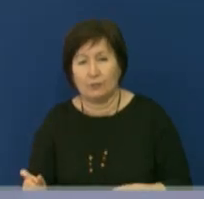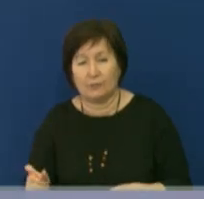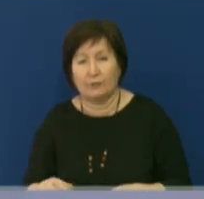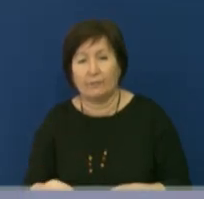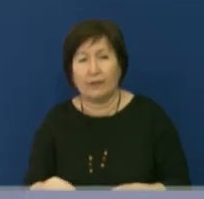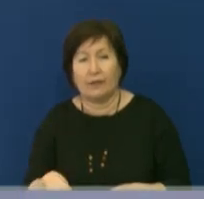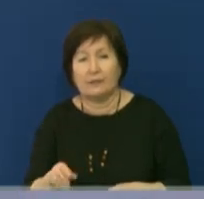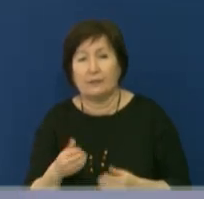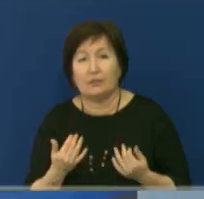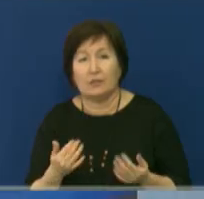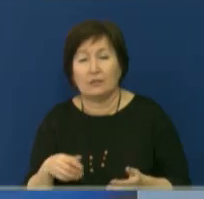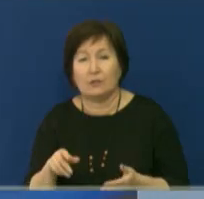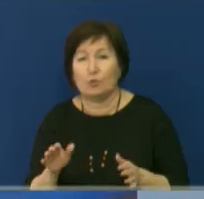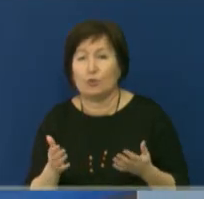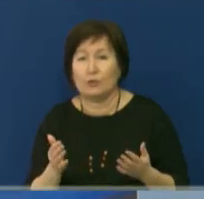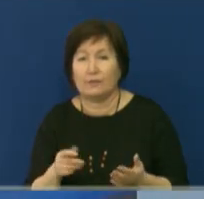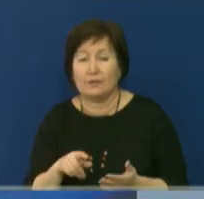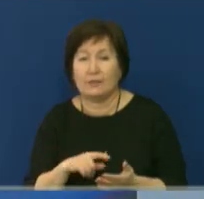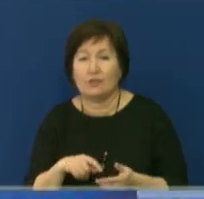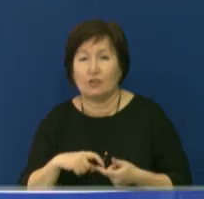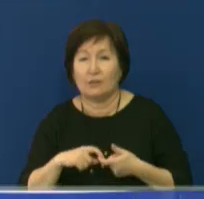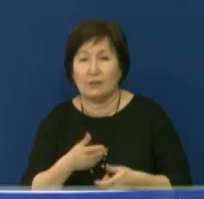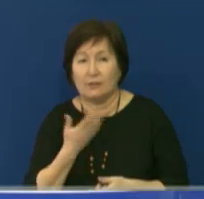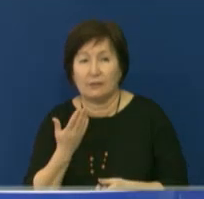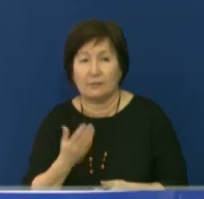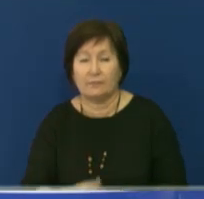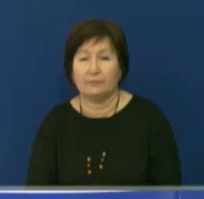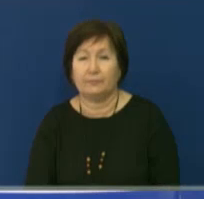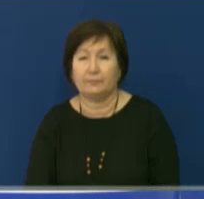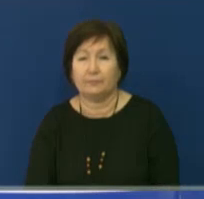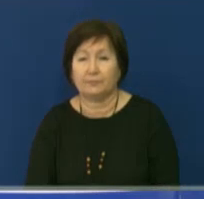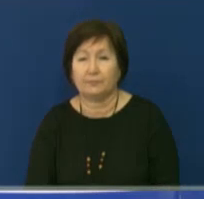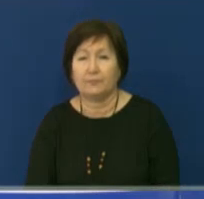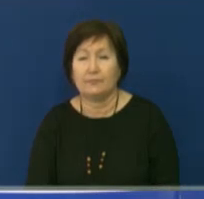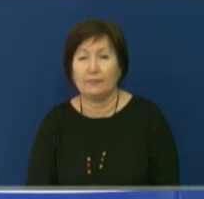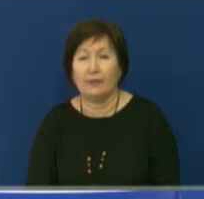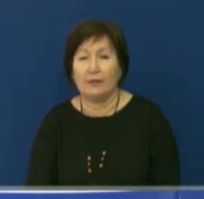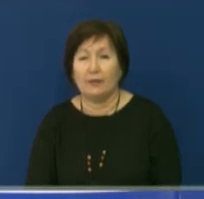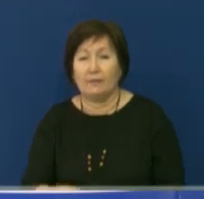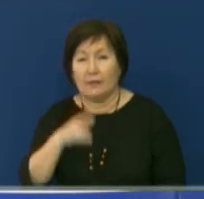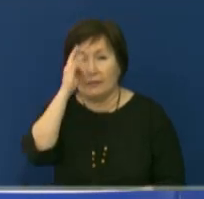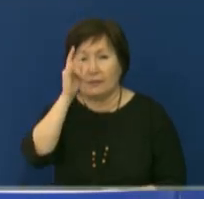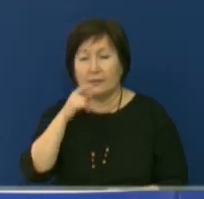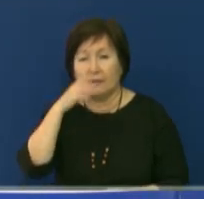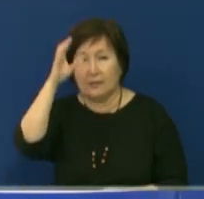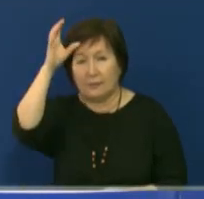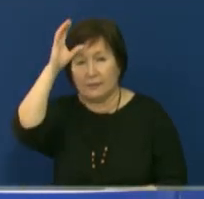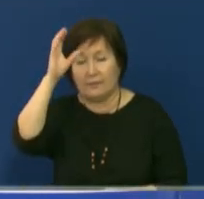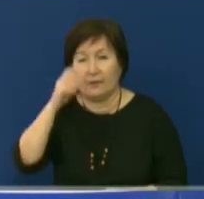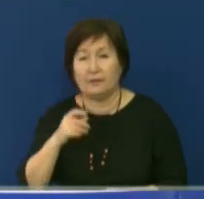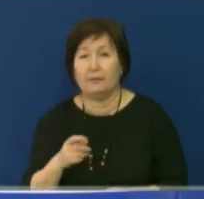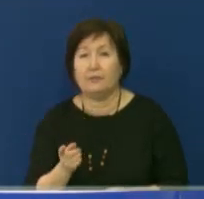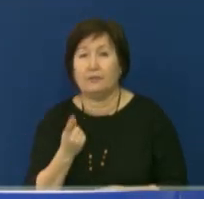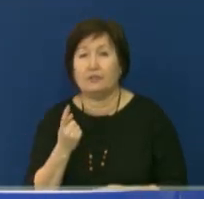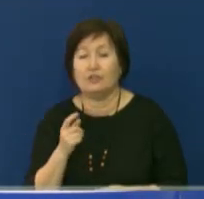бірде-бір жағдайы тіркелмеген. Аяулым Бақытқызы, Семей телеарнасы. Жалғастырамыз. Қазақстандық білім беру ұйымдарында 1-ші 90